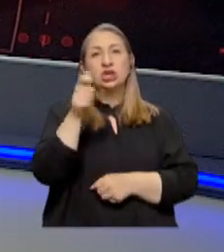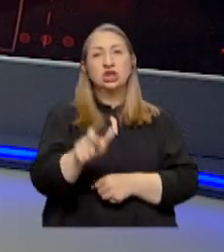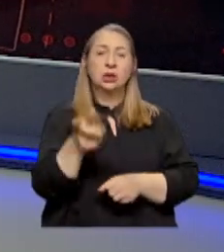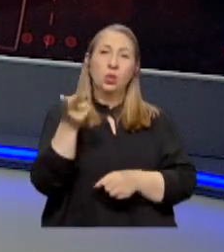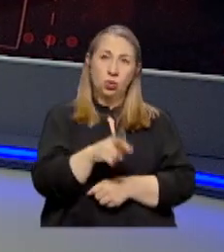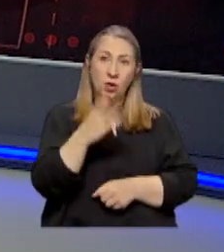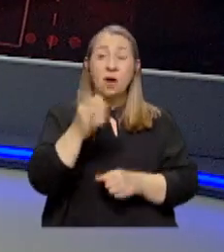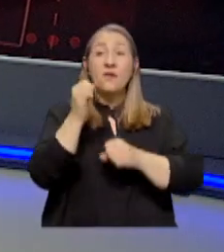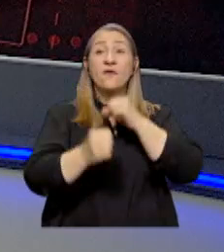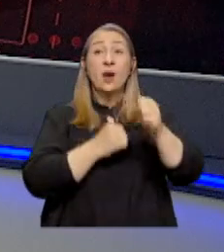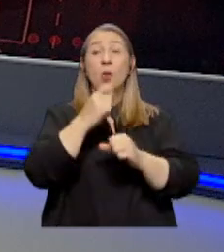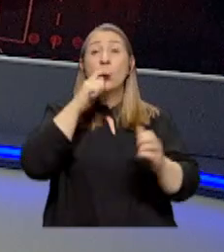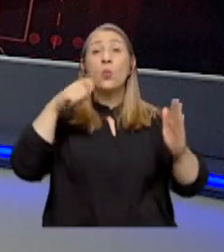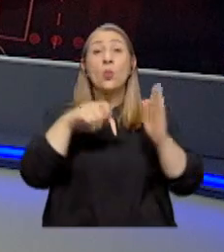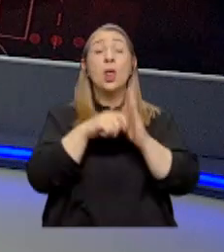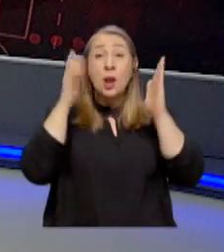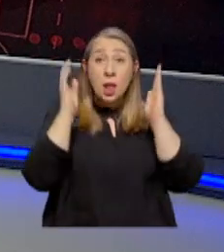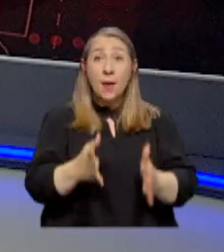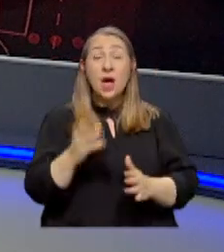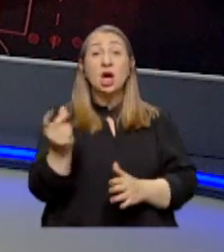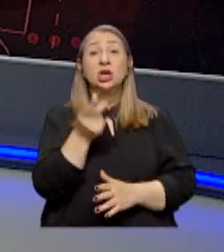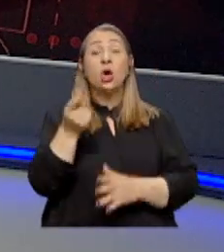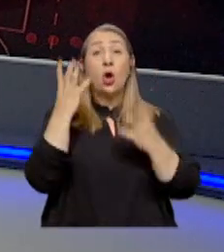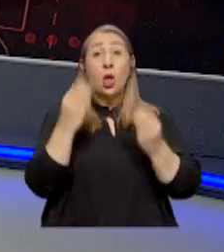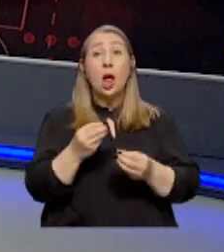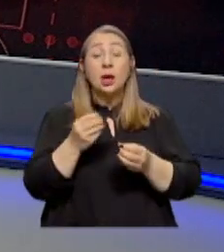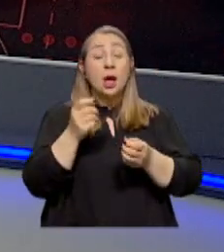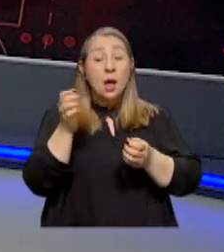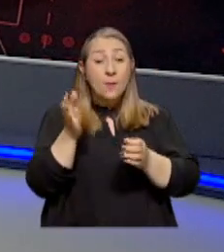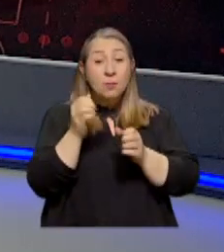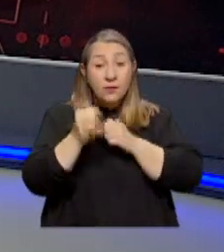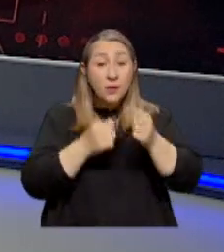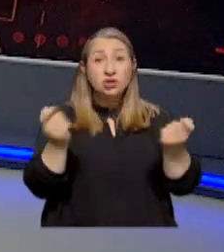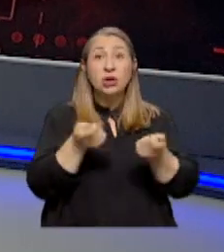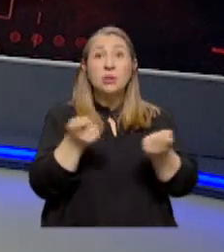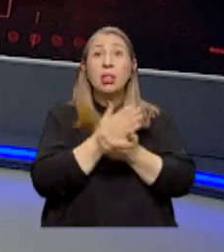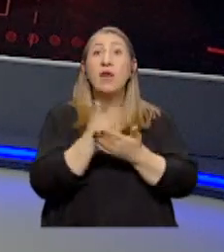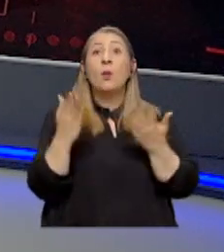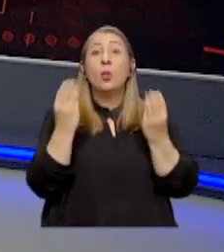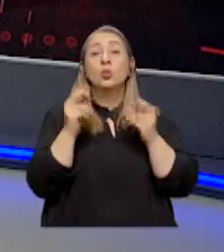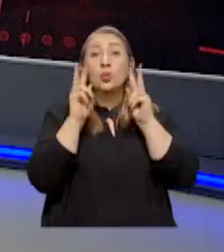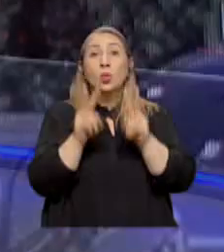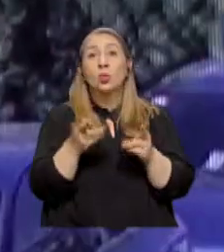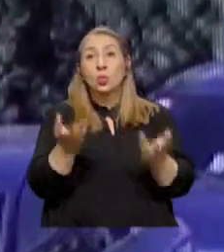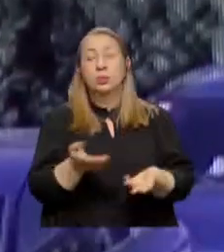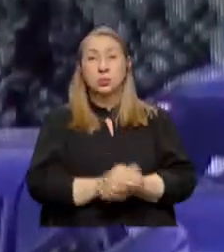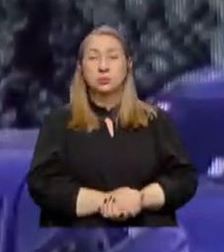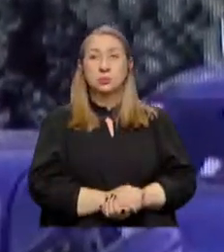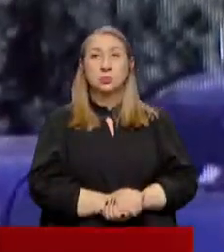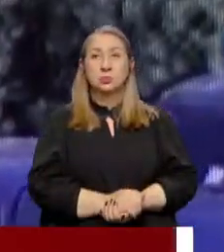yaşamını yitirdi. Fabrikanın mühürlenmesine rağmen kaçak olarak üretime devam ettiği tespit edildi.